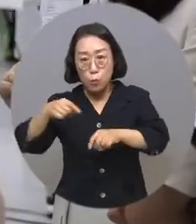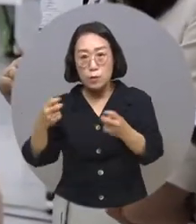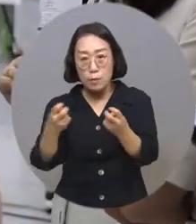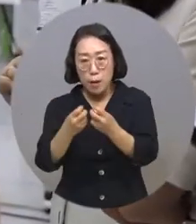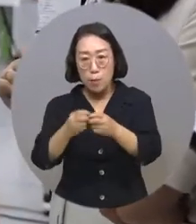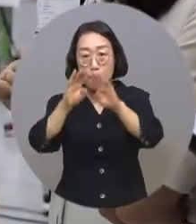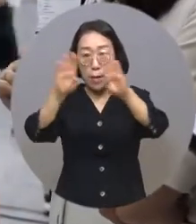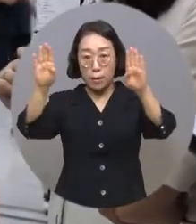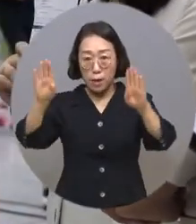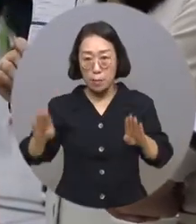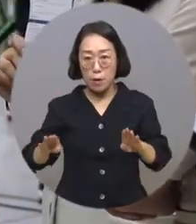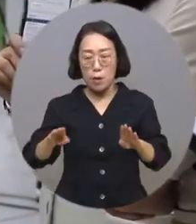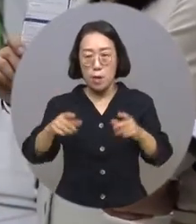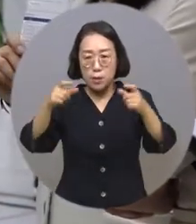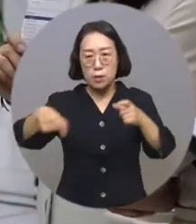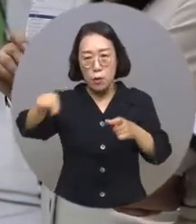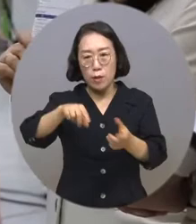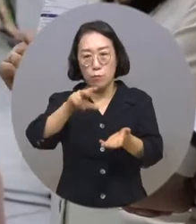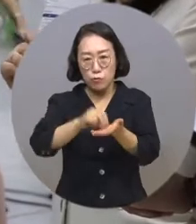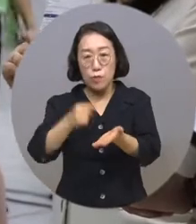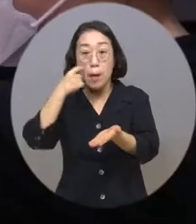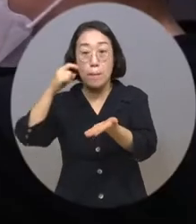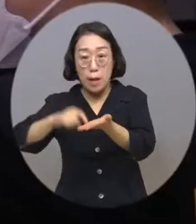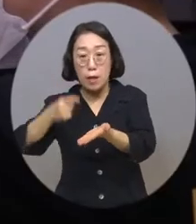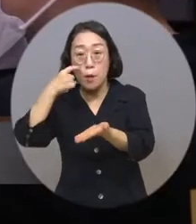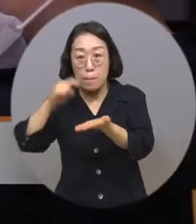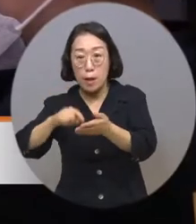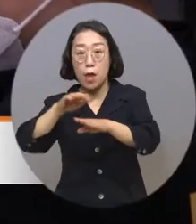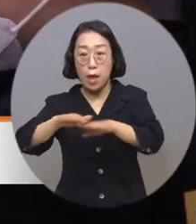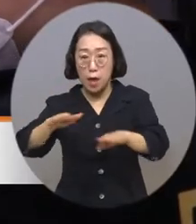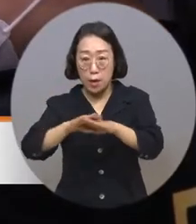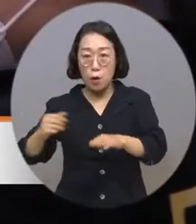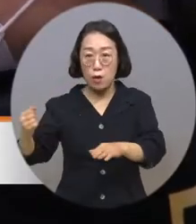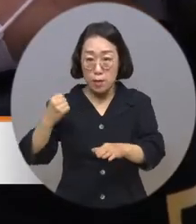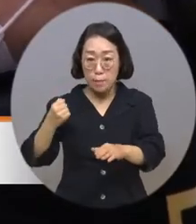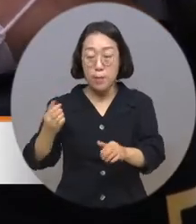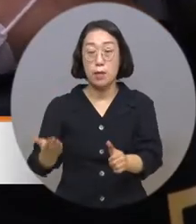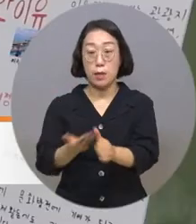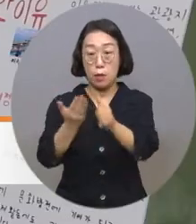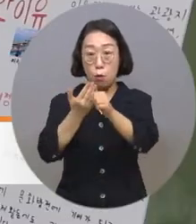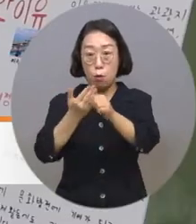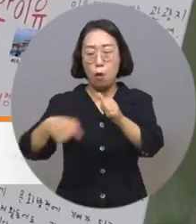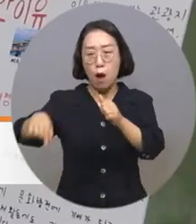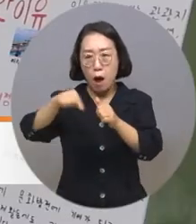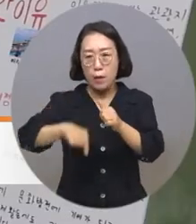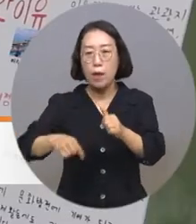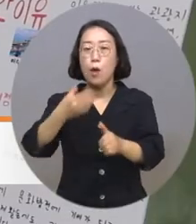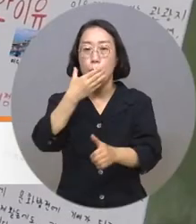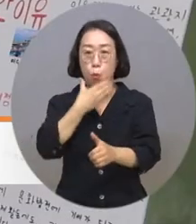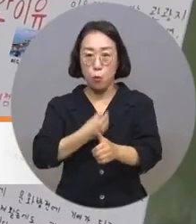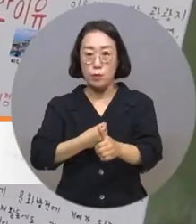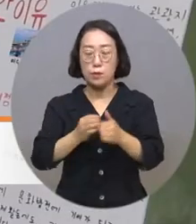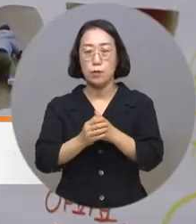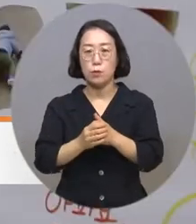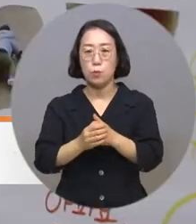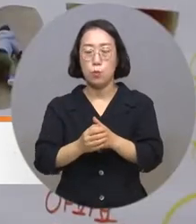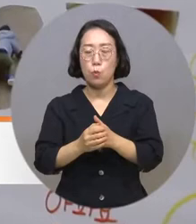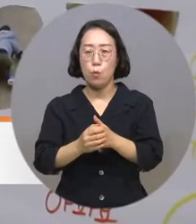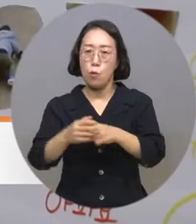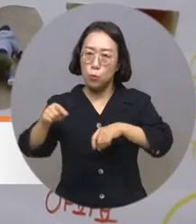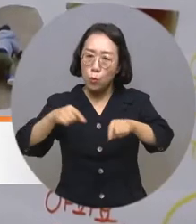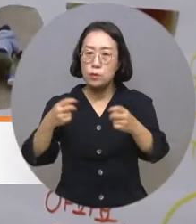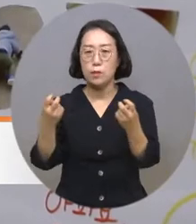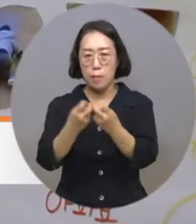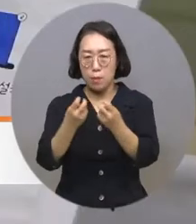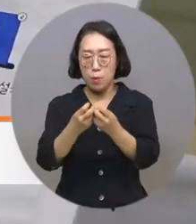지역의 문제점을 스스로 찾아 해결하는 능력을 키워 지역사회에서 논의되고 있는 청소년 복지 등 정책에 참여하는